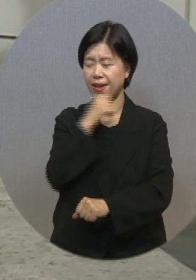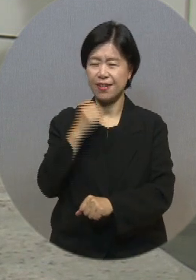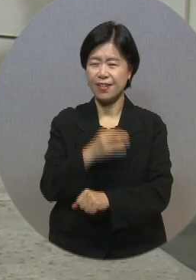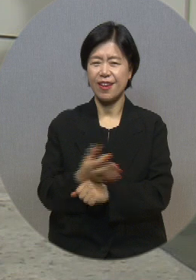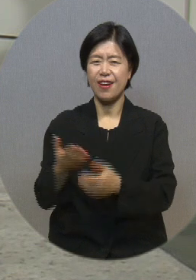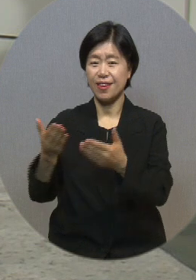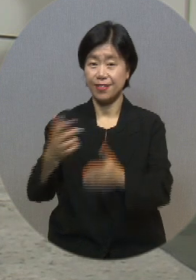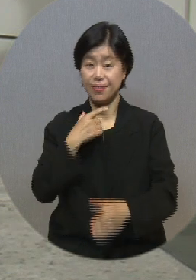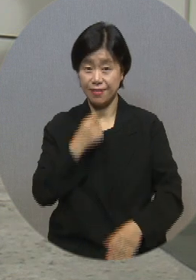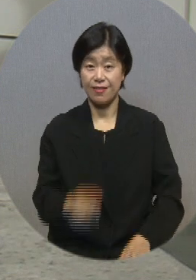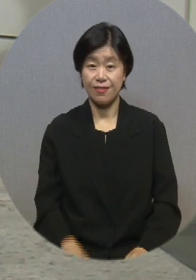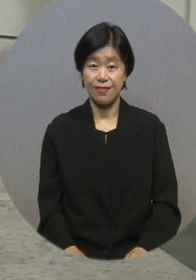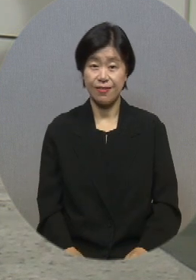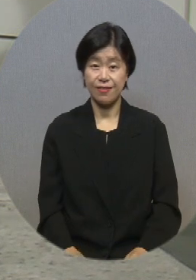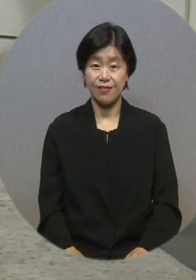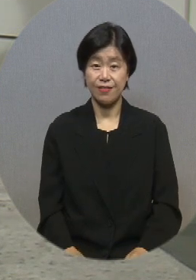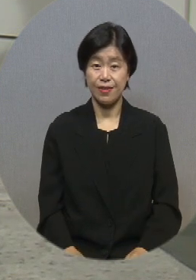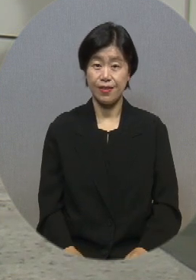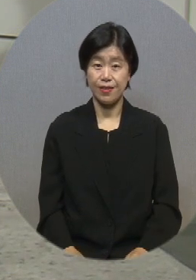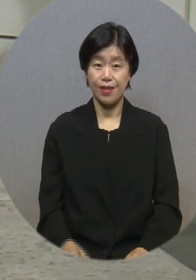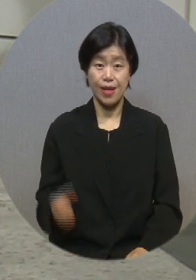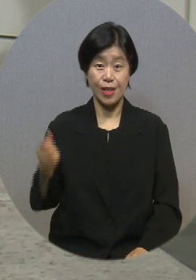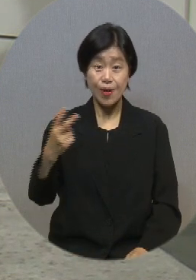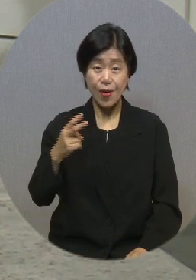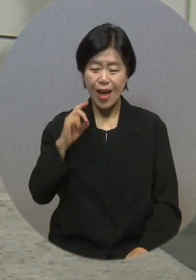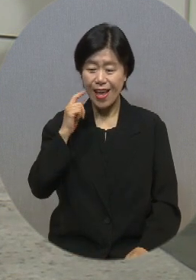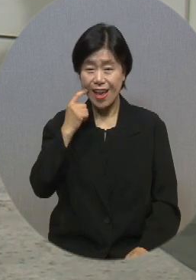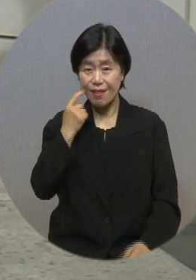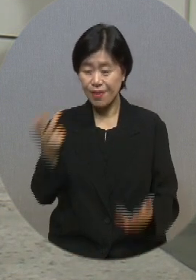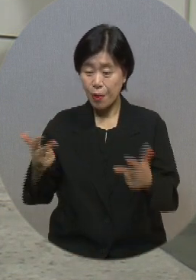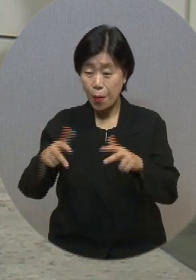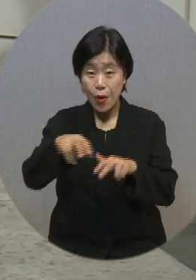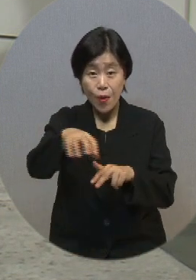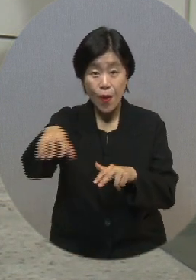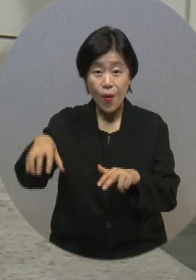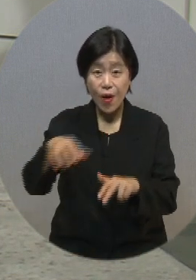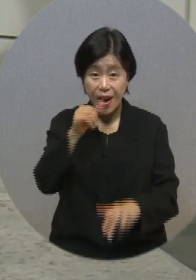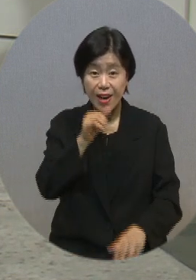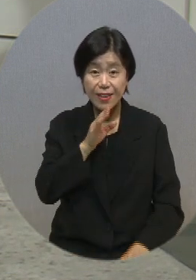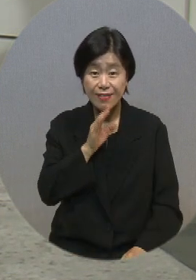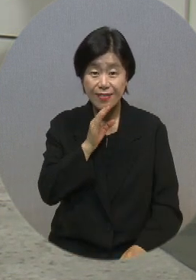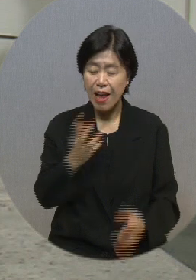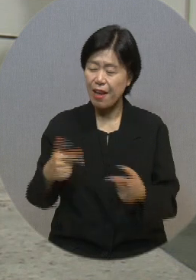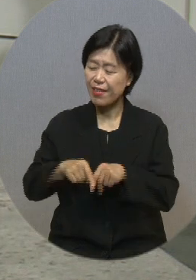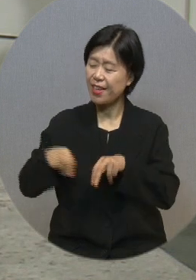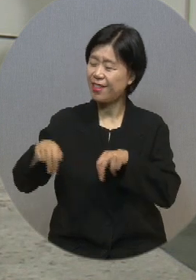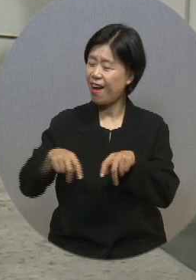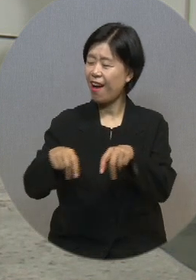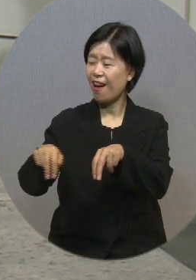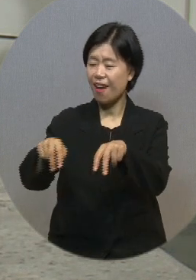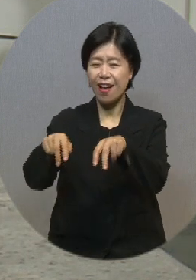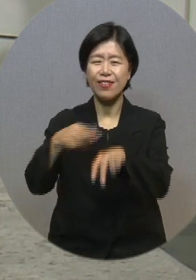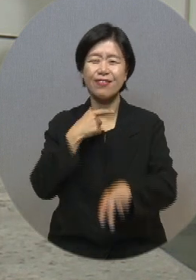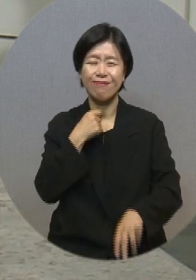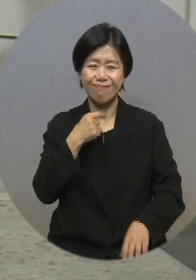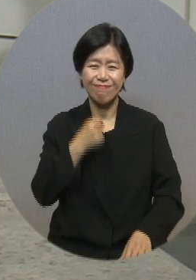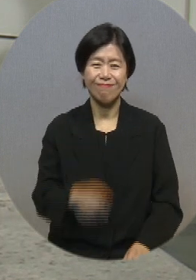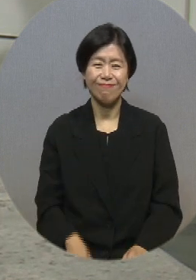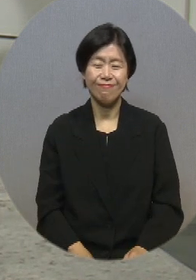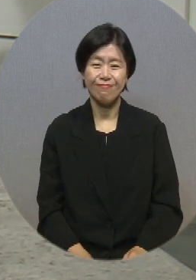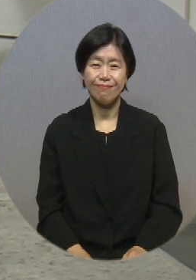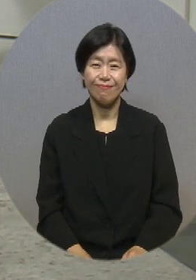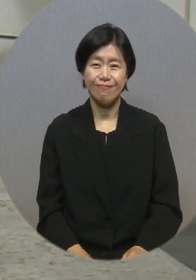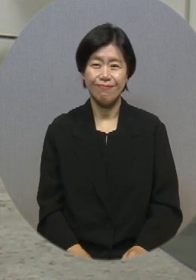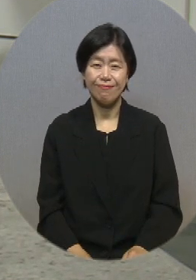싶고 아, 그다음에 그 제대로? 약간 예쁜 공원 있잖아요. 그런 네. 데서 같이 산책하고 힐링을 하고 싶습니다.